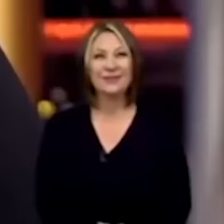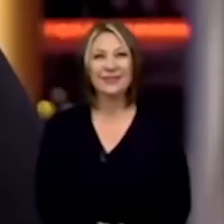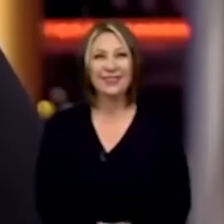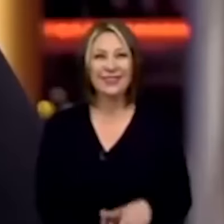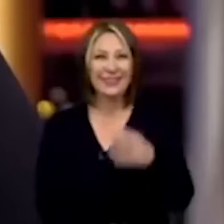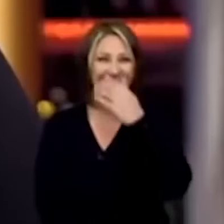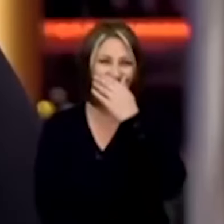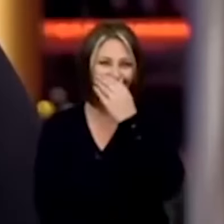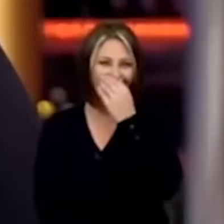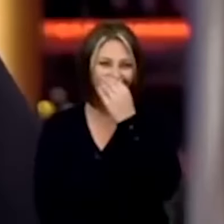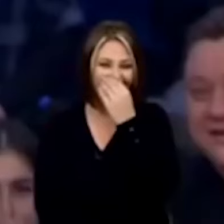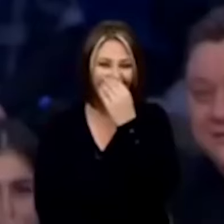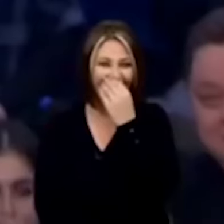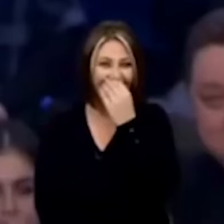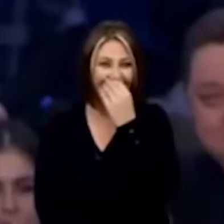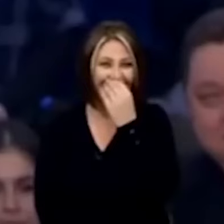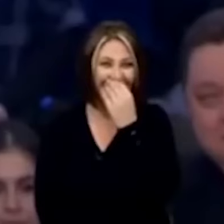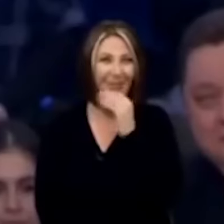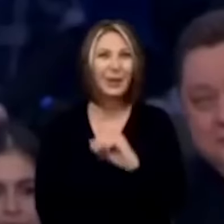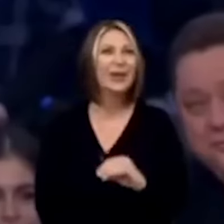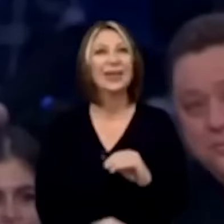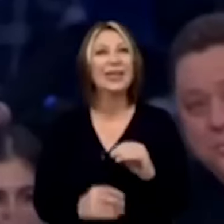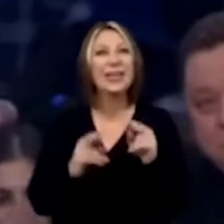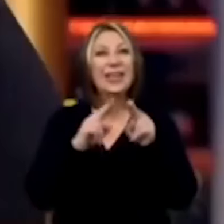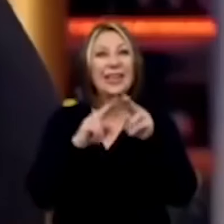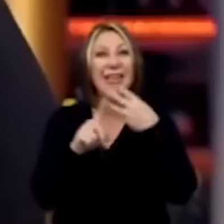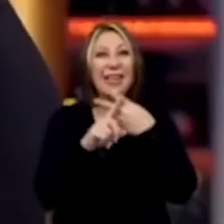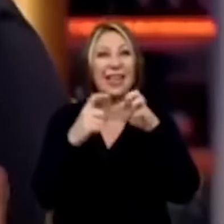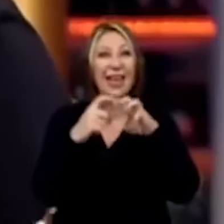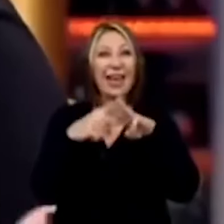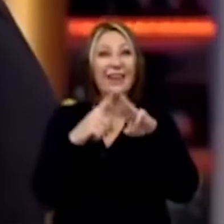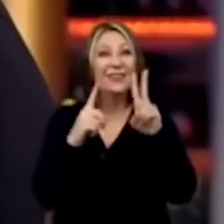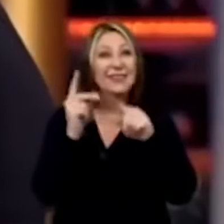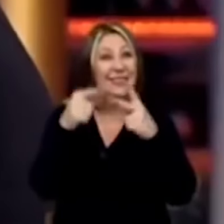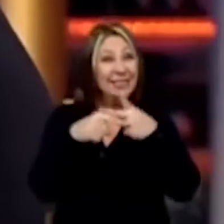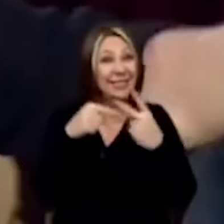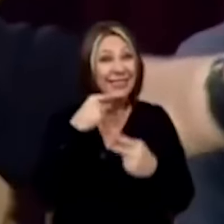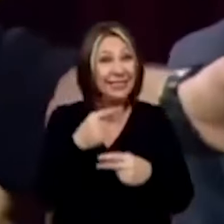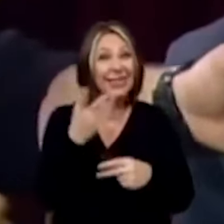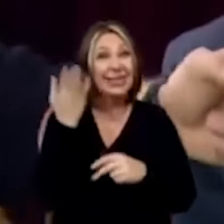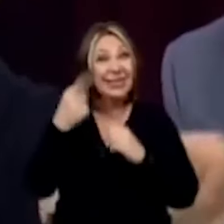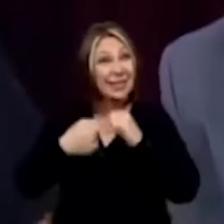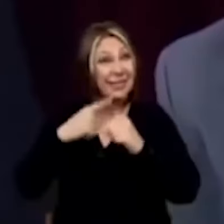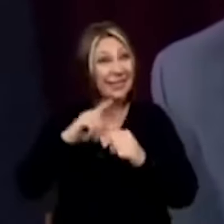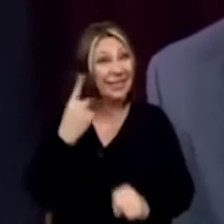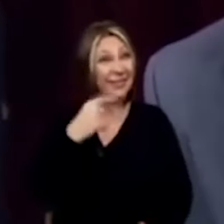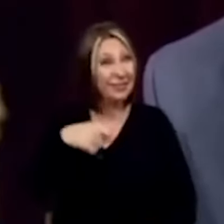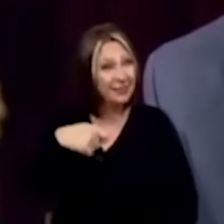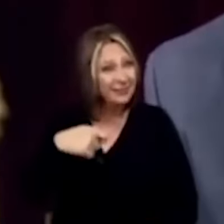Çok acı ya. Ya ben kesinlikle anlamadım ya. Halbuki kereviz dese iş bitecek. Hayır, onu düşündüm. Geçen hafta yedim ilk kez